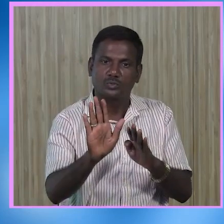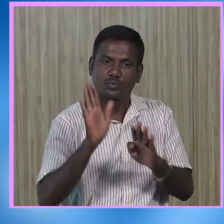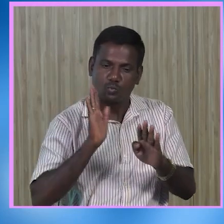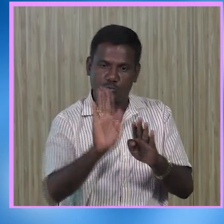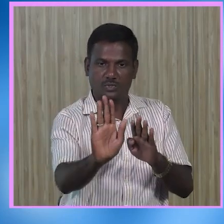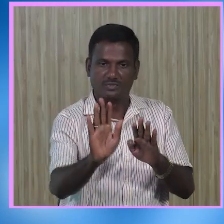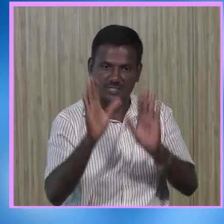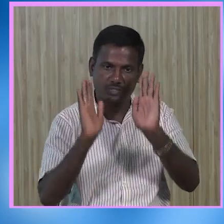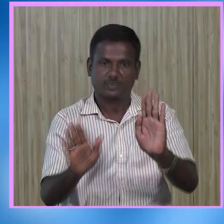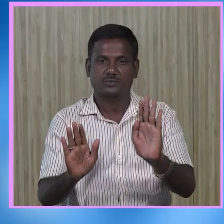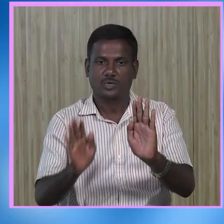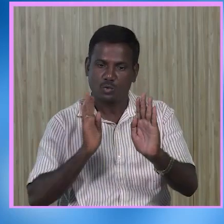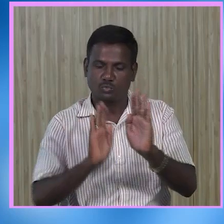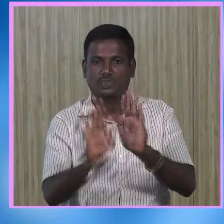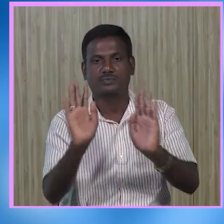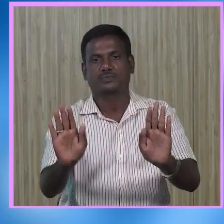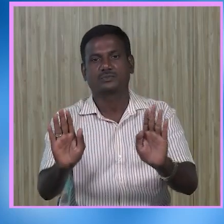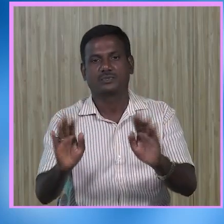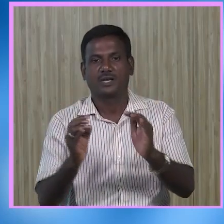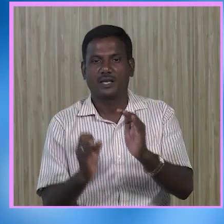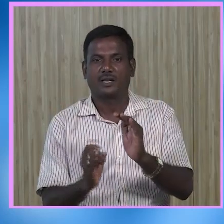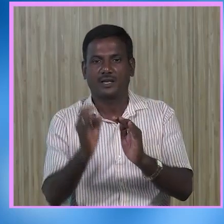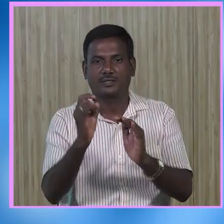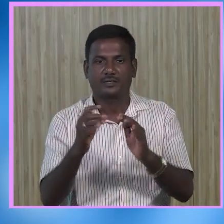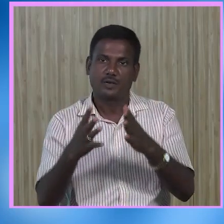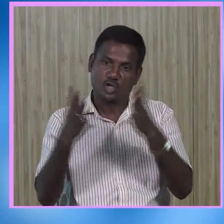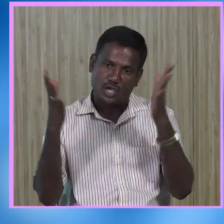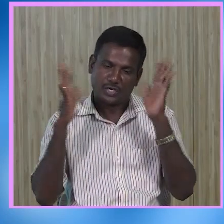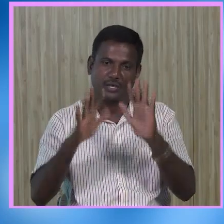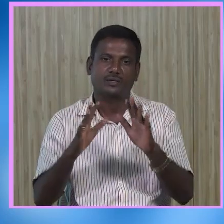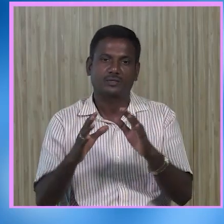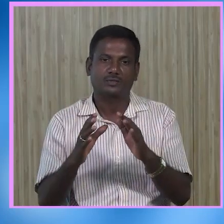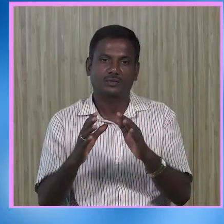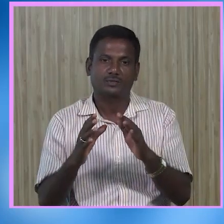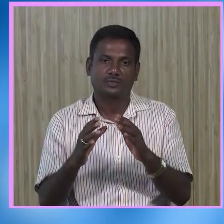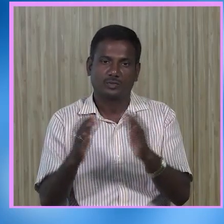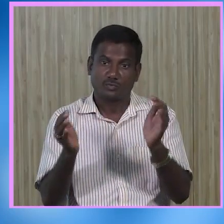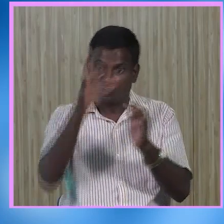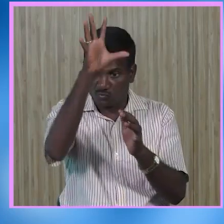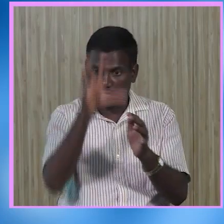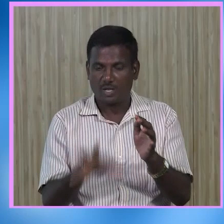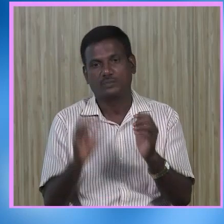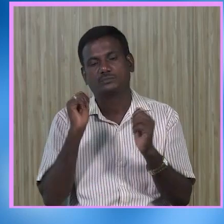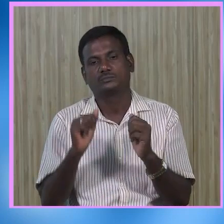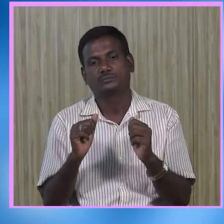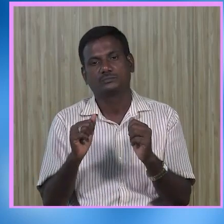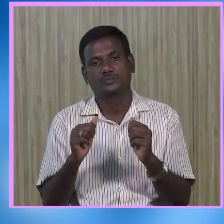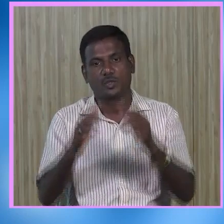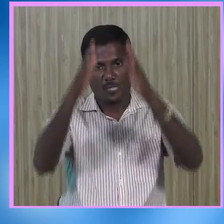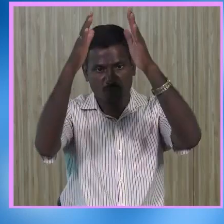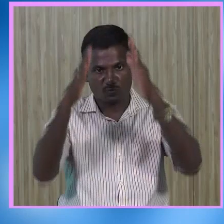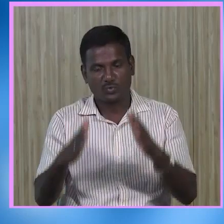அமைப்பு. இந்த உந்து விசை அமைப்பு தான் ராக்கெட்டுடைய பெரும் பகுதியை இடம் பிடிச்சிட்ருக்கு.